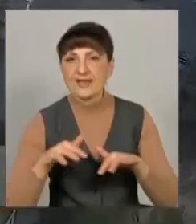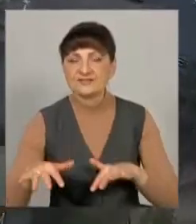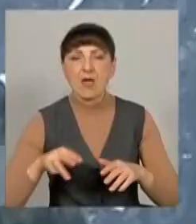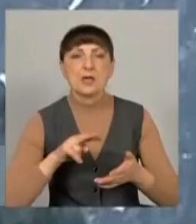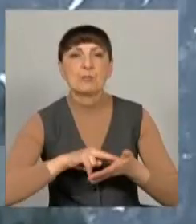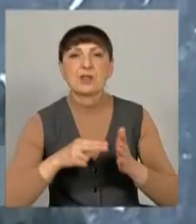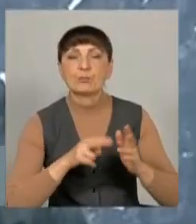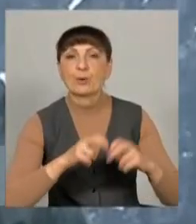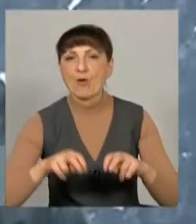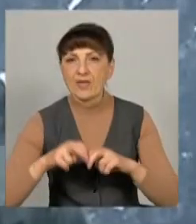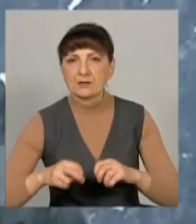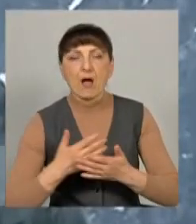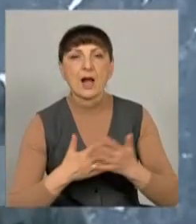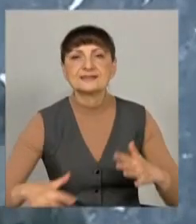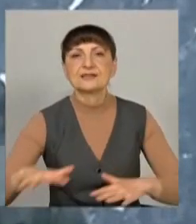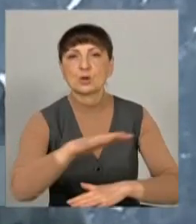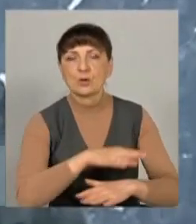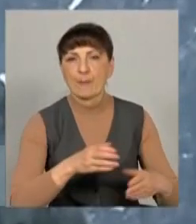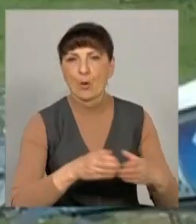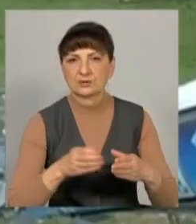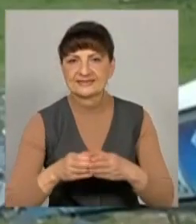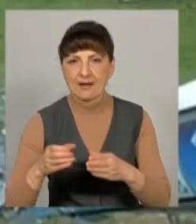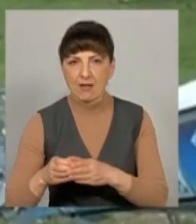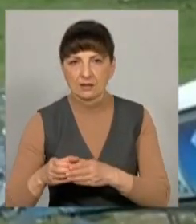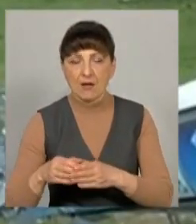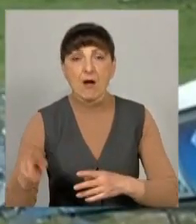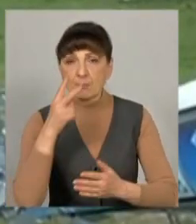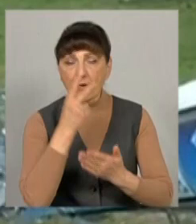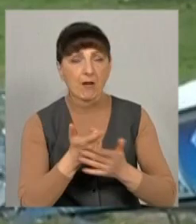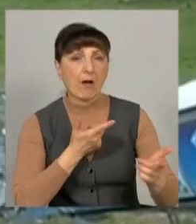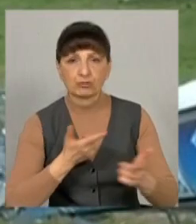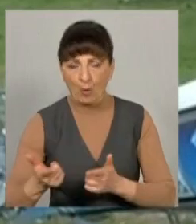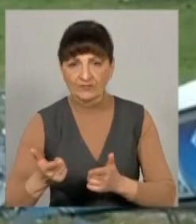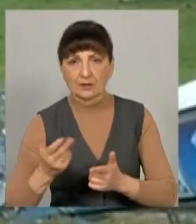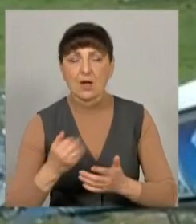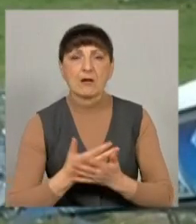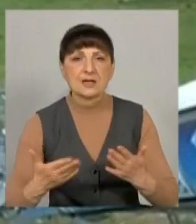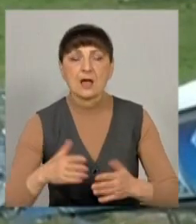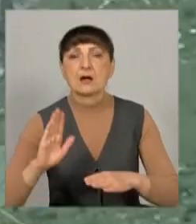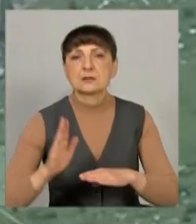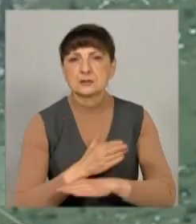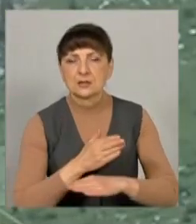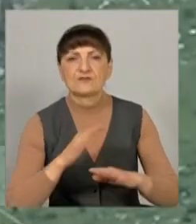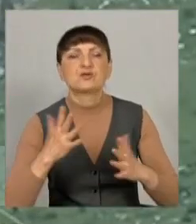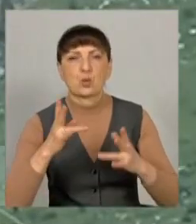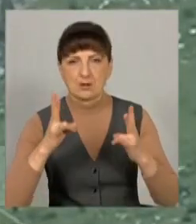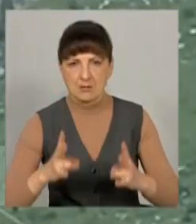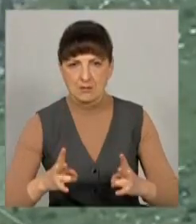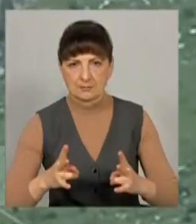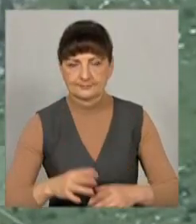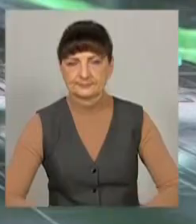проверки структурных, а также территориальных подразделений. Они показывают готовность силы и средств к ликвидации чрезвычайных ситуаций.